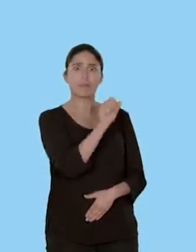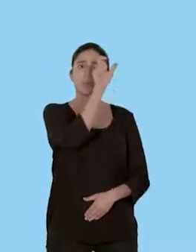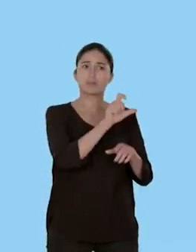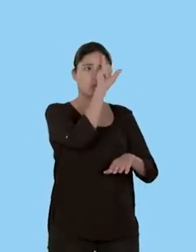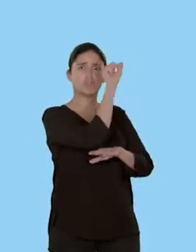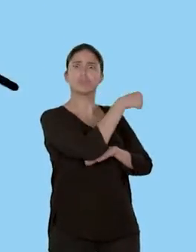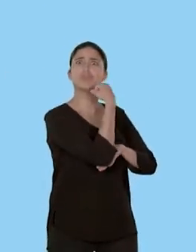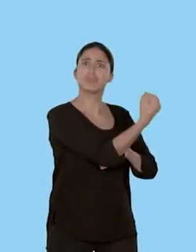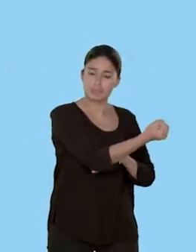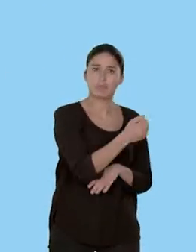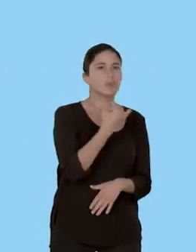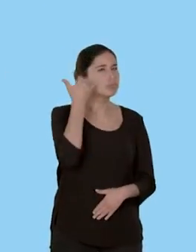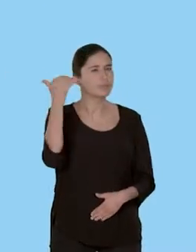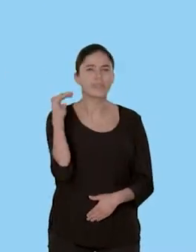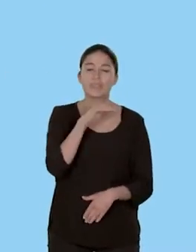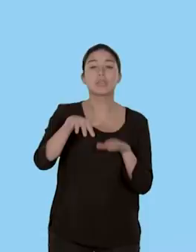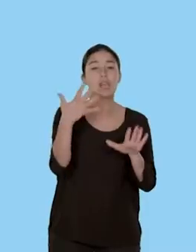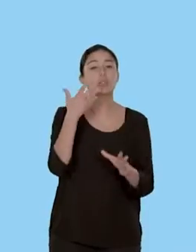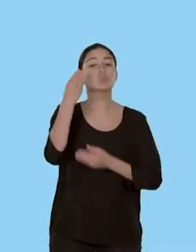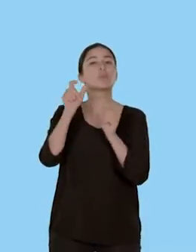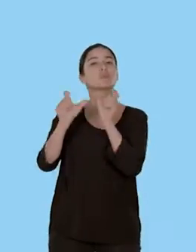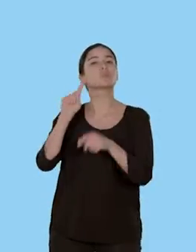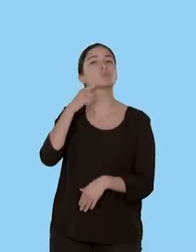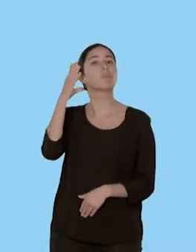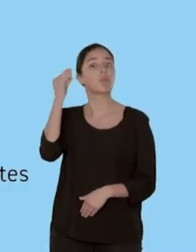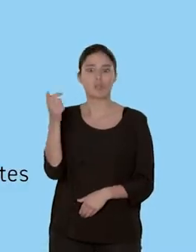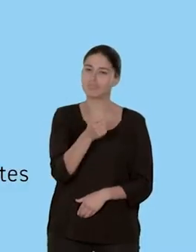Si vous voyez une personne victime d'un malaise, appelez